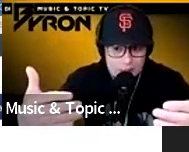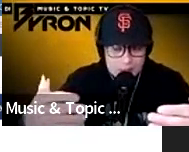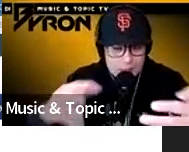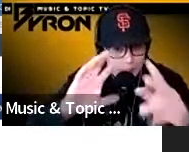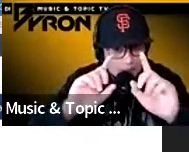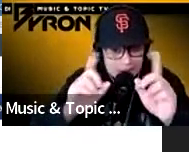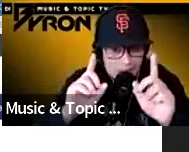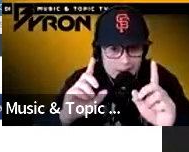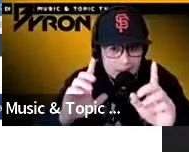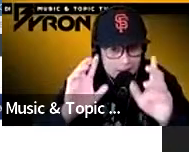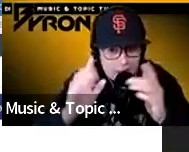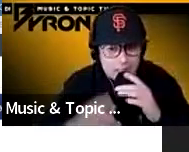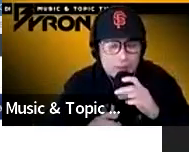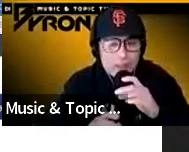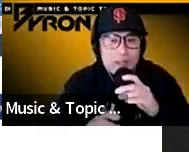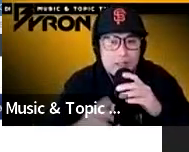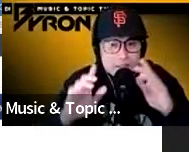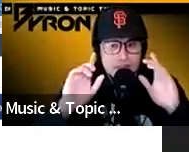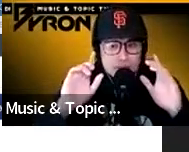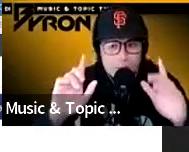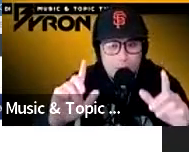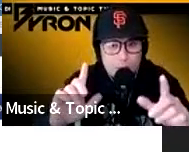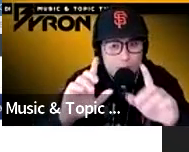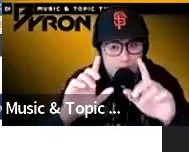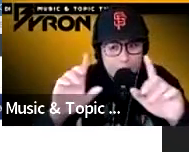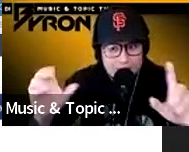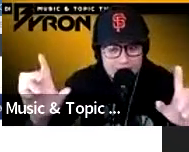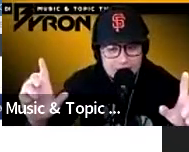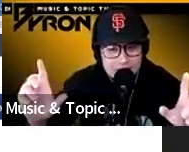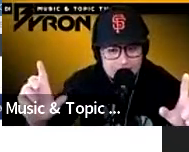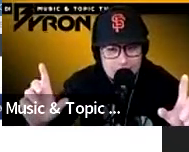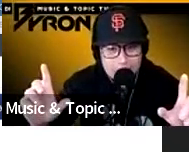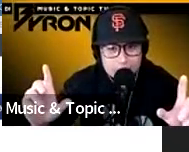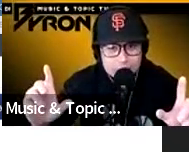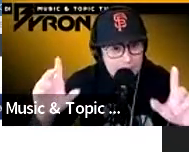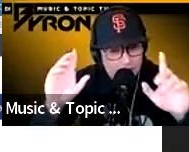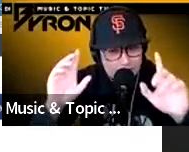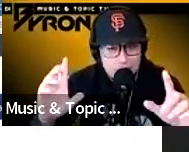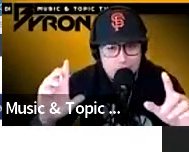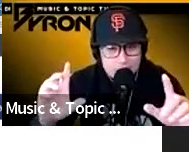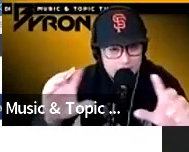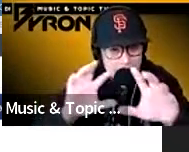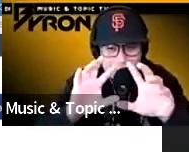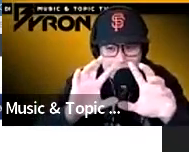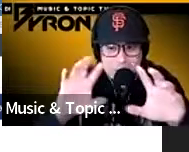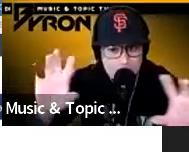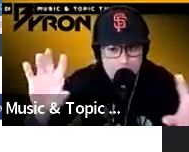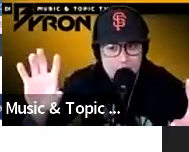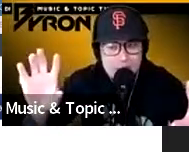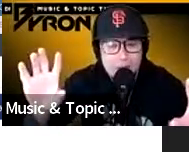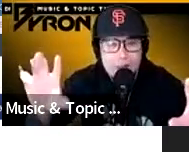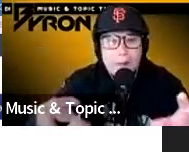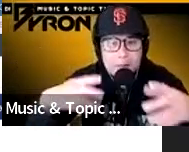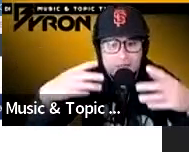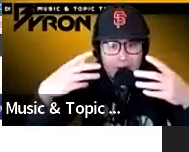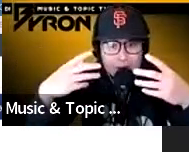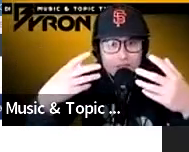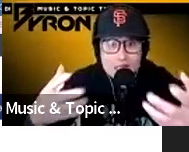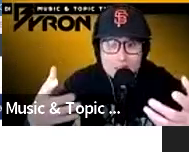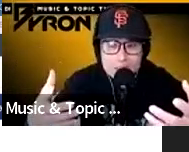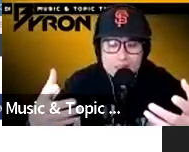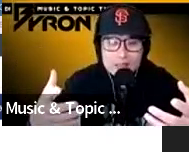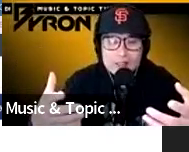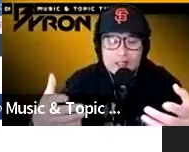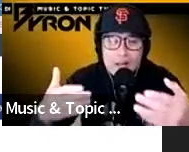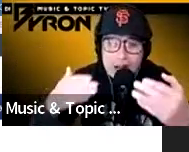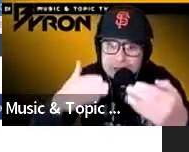tahimik hindi pa nagsasalita tandaan niyo ha senator bongo hindi pa nagsasalita tandaan niyo yan hindi pa nagbibigay ng masyadong